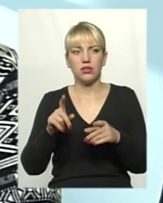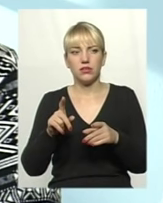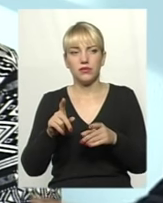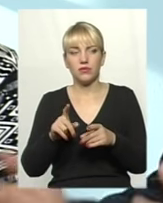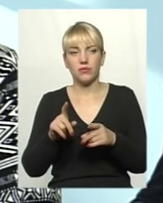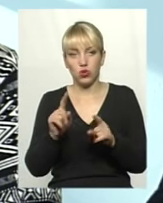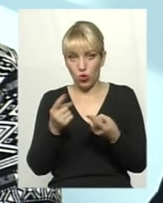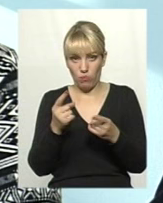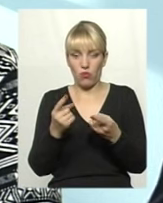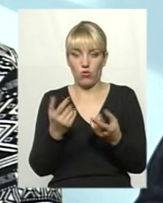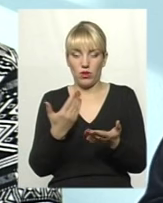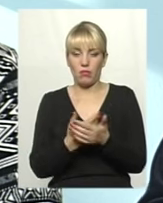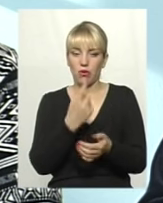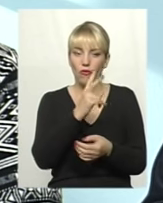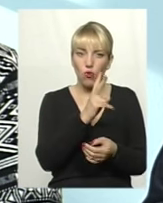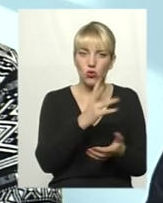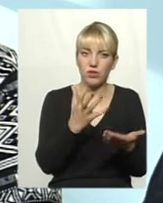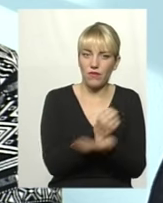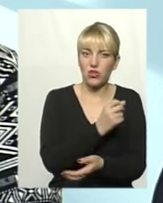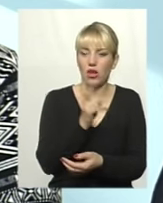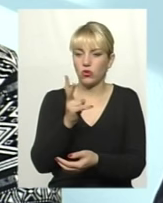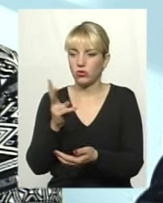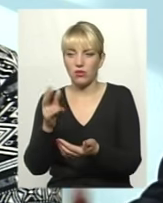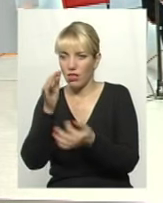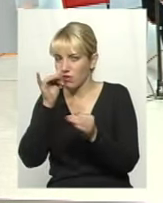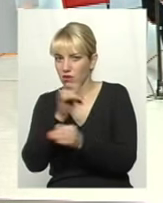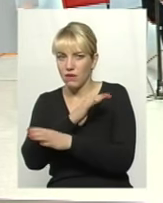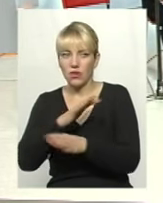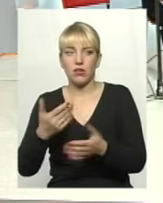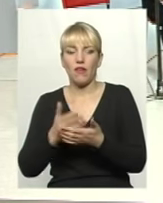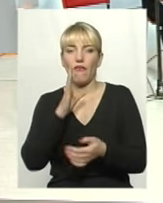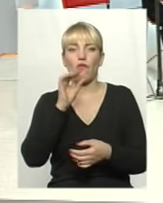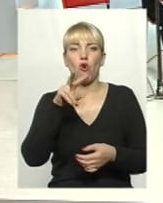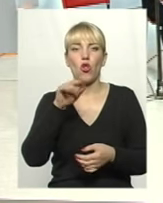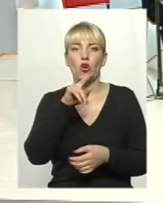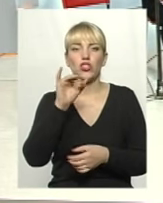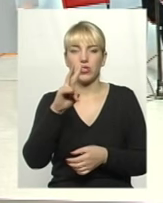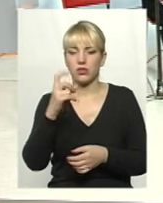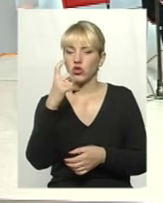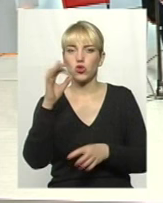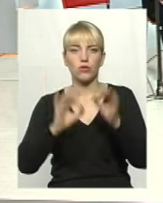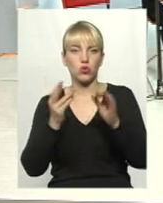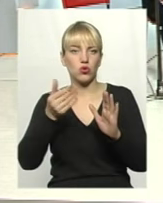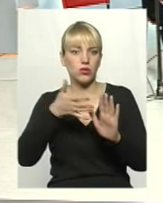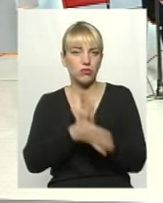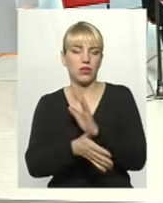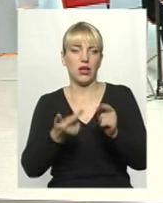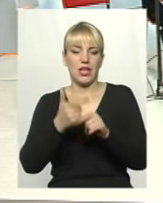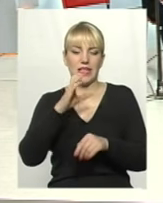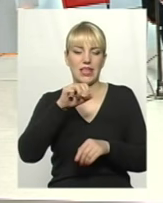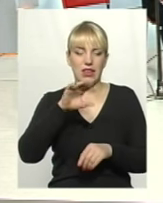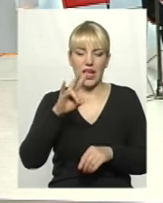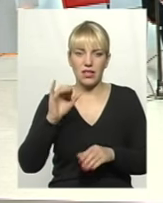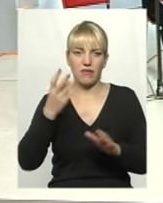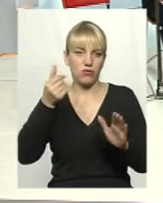з нами. Чому в одних вийшло, в інших ні? Чомусь Волочиську освоєння 100%. В Сатанові, там, в Гуменцях, тих,